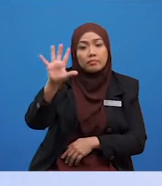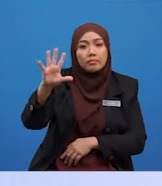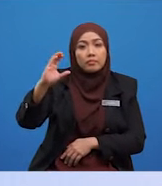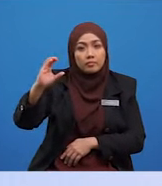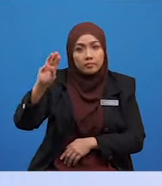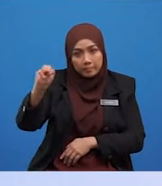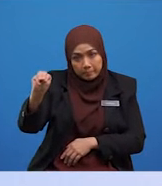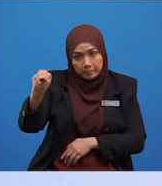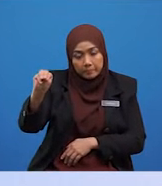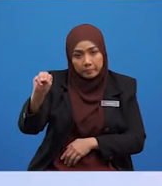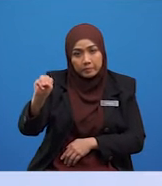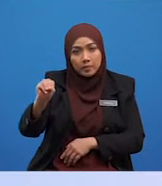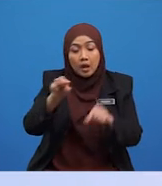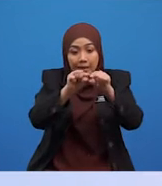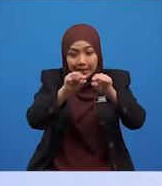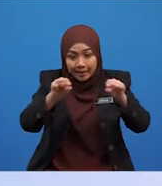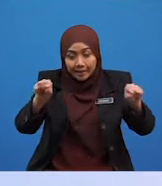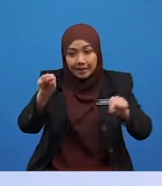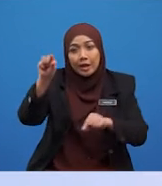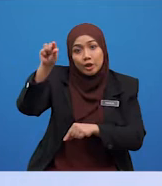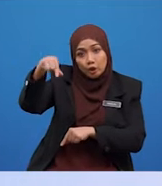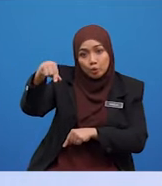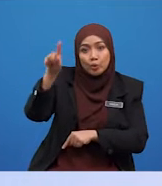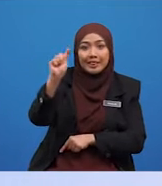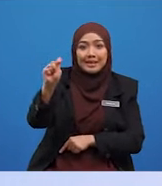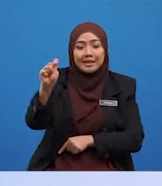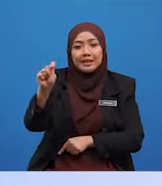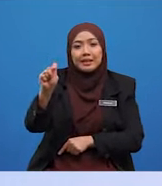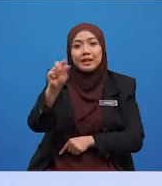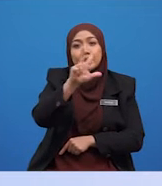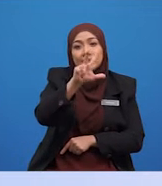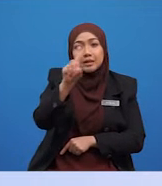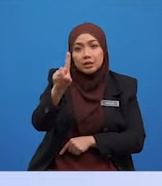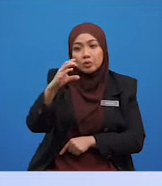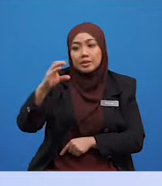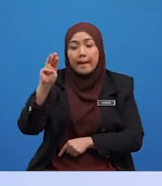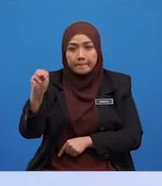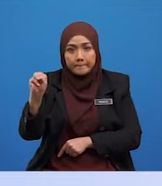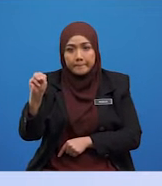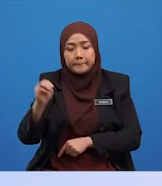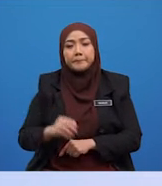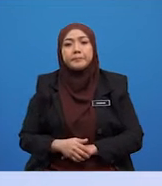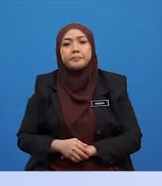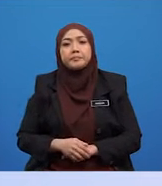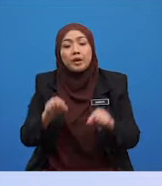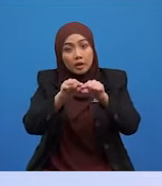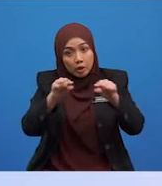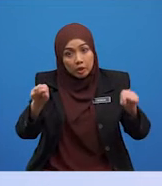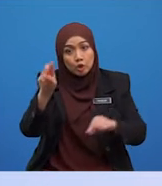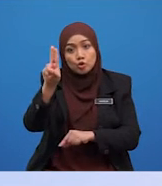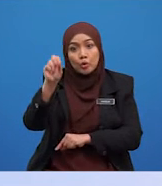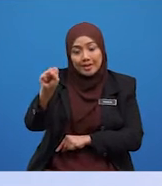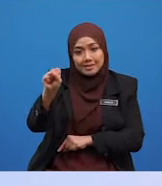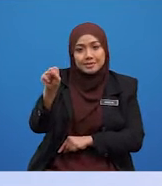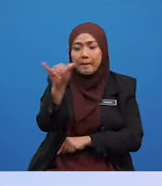cm. Garis QT sama dengan 31 cm. Garis